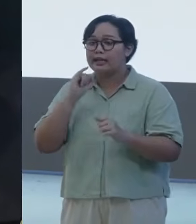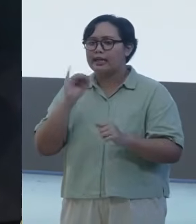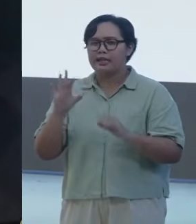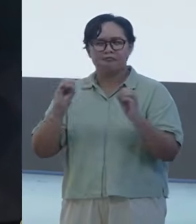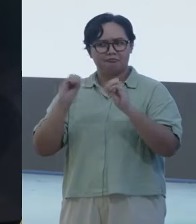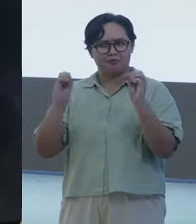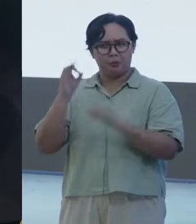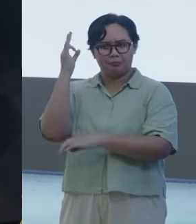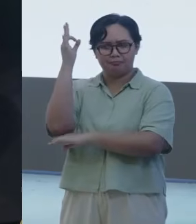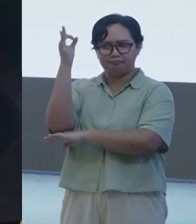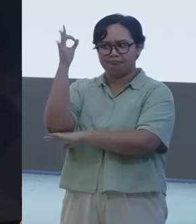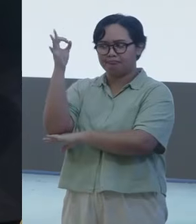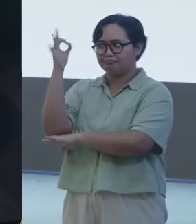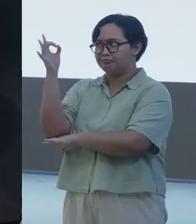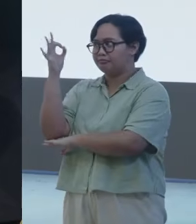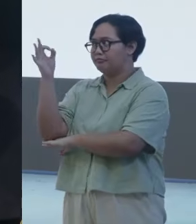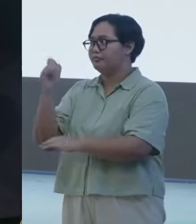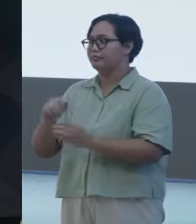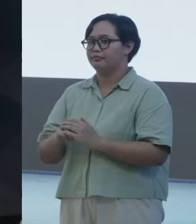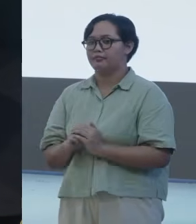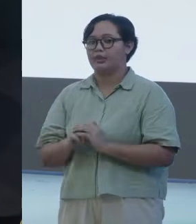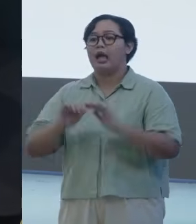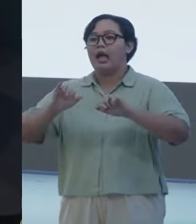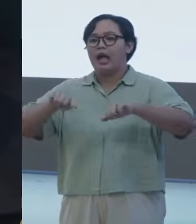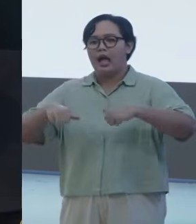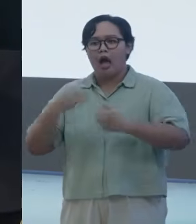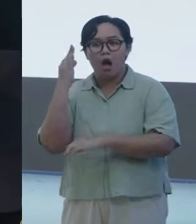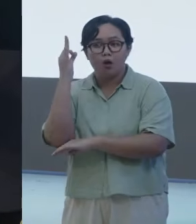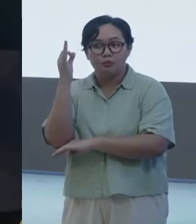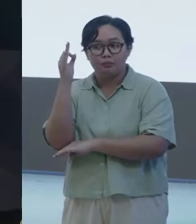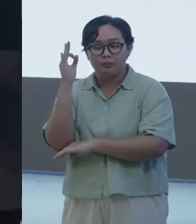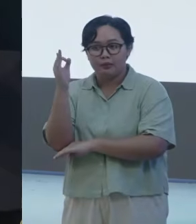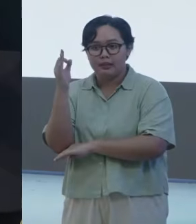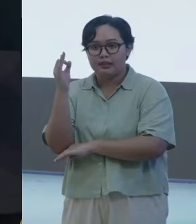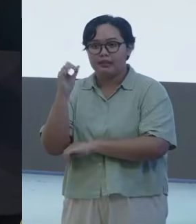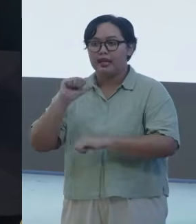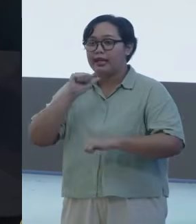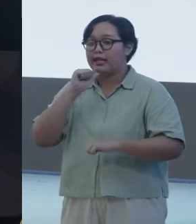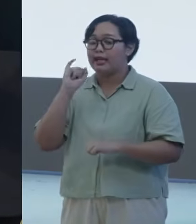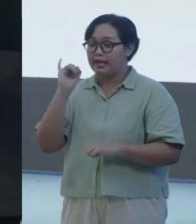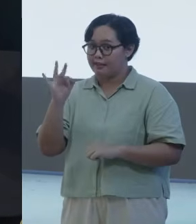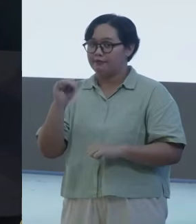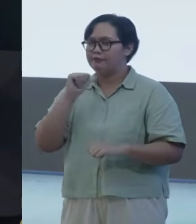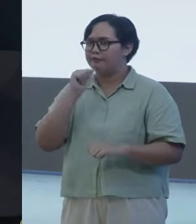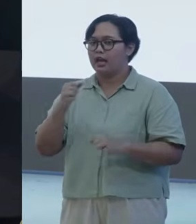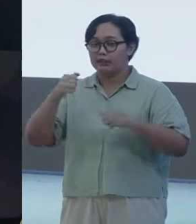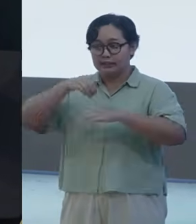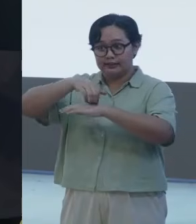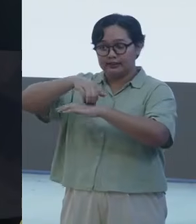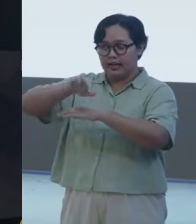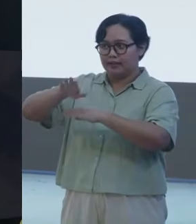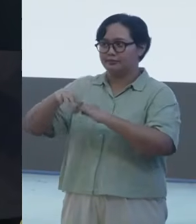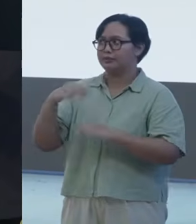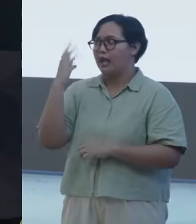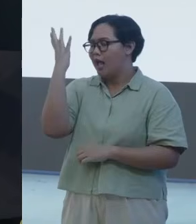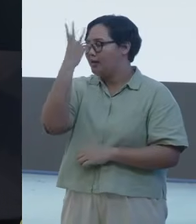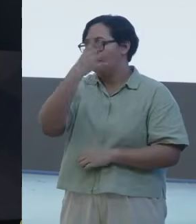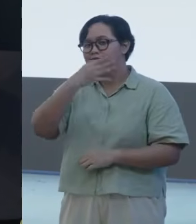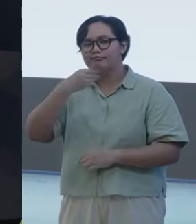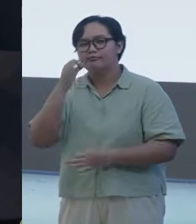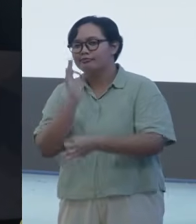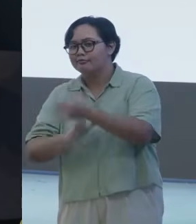And how are they to preach unless they are sent? As it is written, how beautiful are the feet of